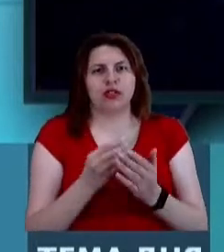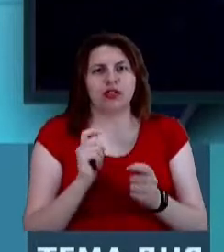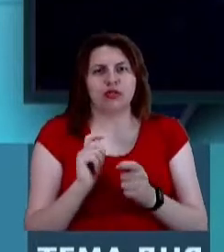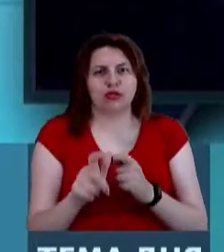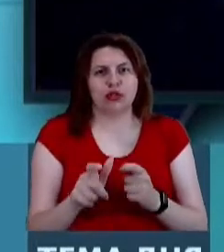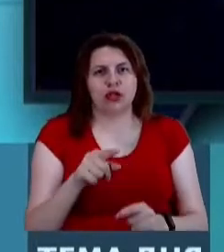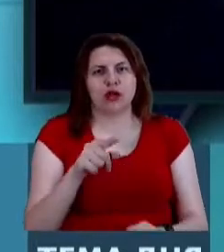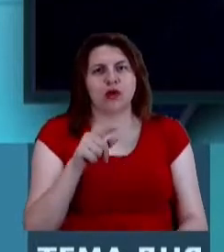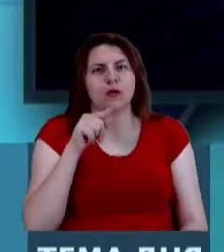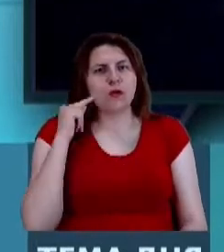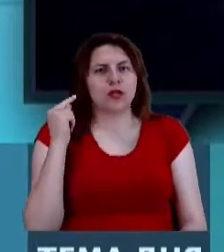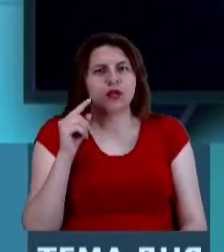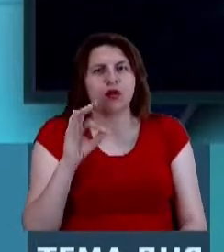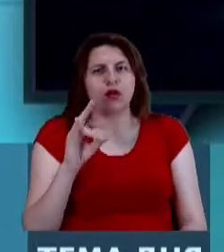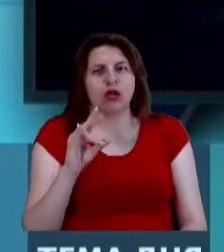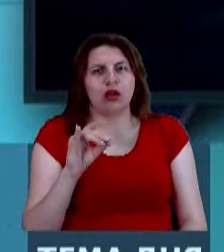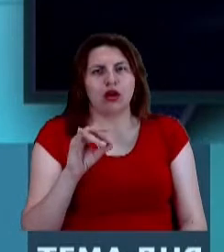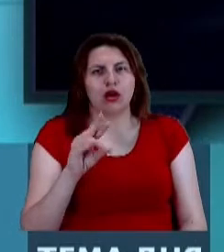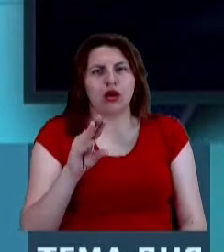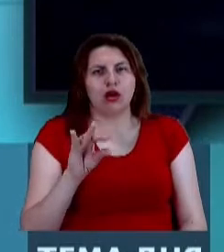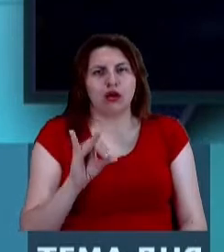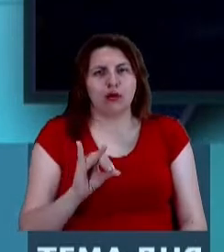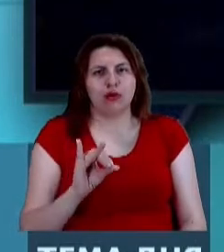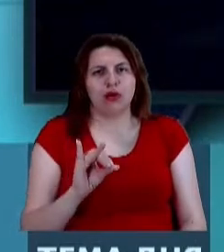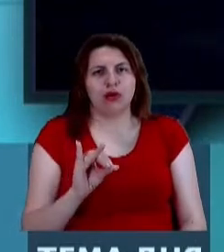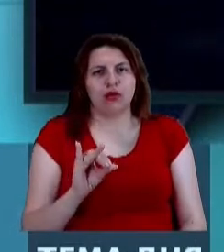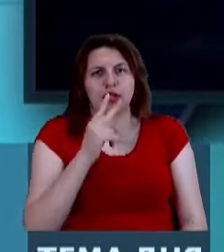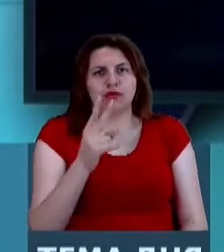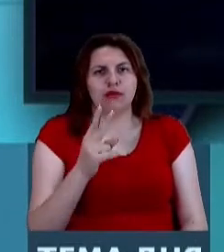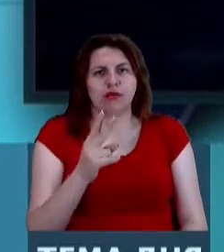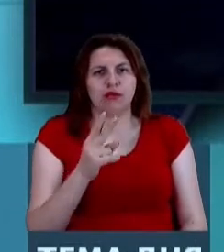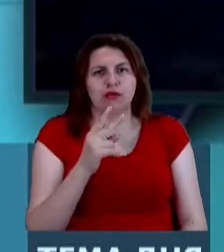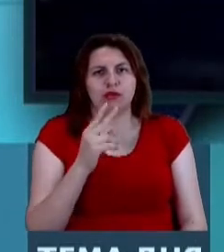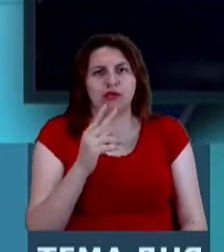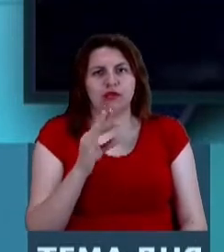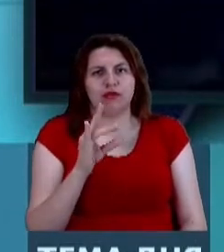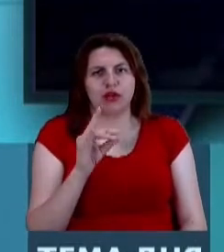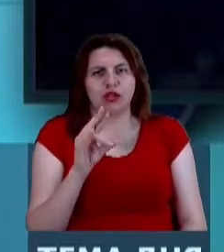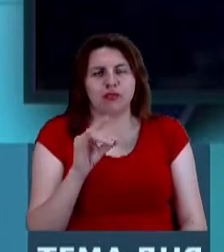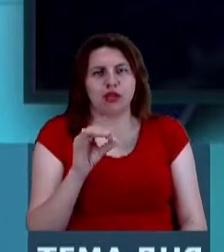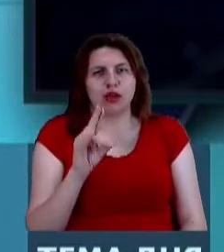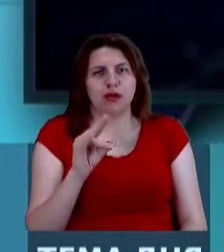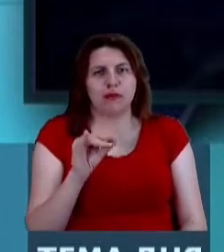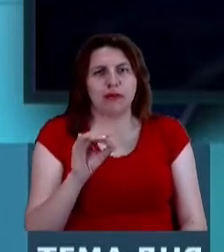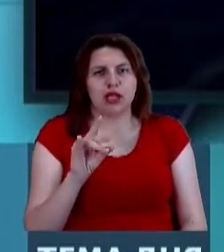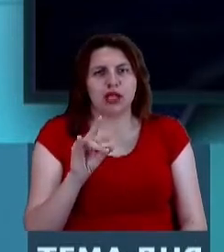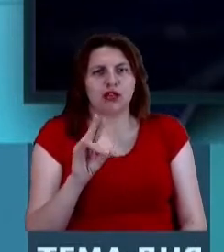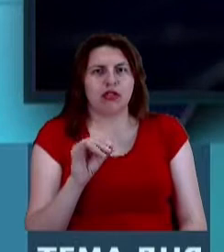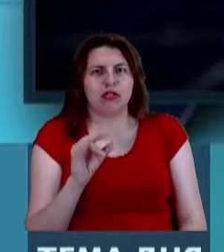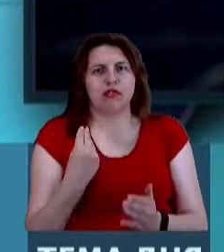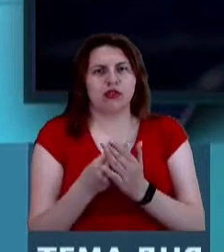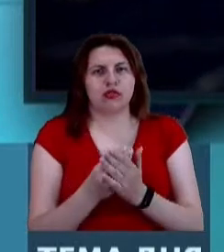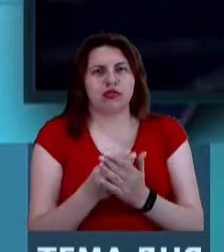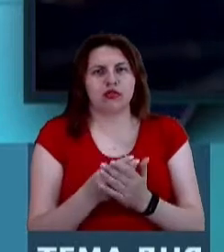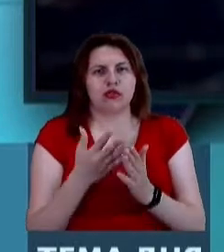російськими олігархами, перепрошую. Сьогодні дивилися і на постать Володимира Потаніна, який фінансує величезну кількість